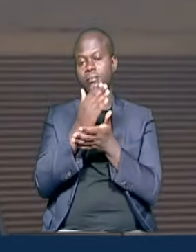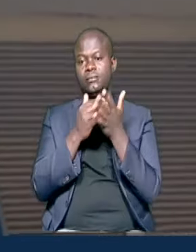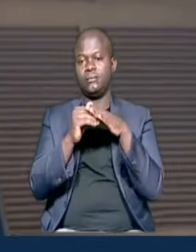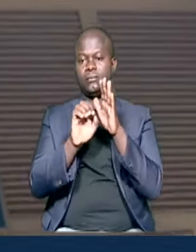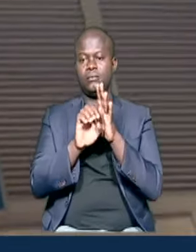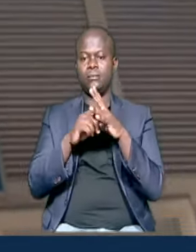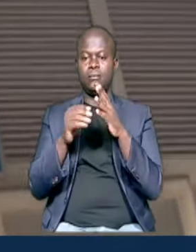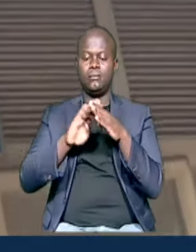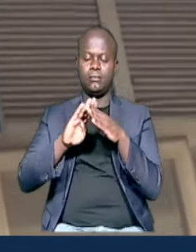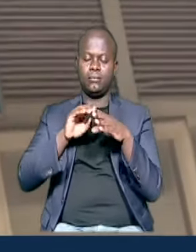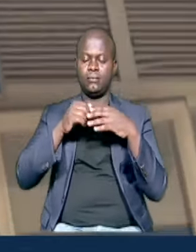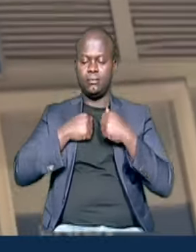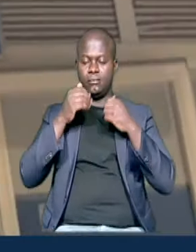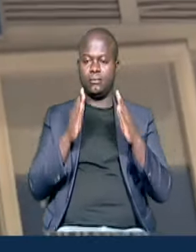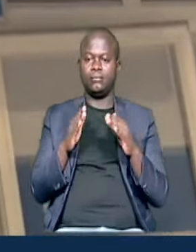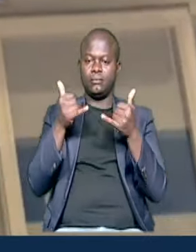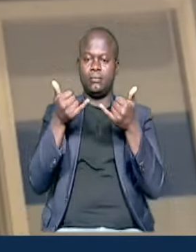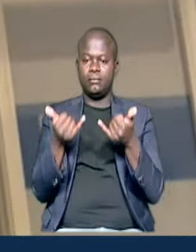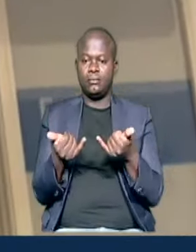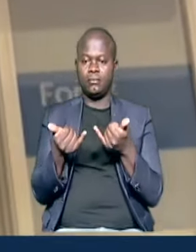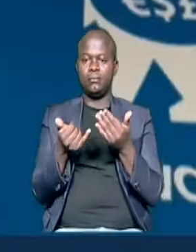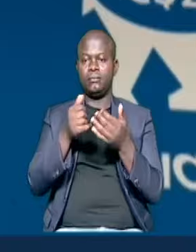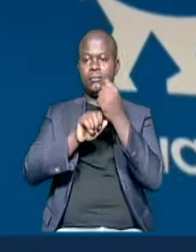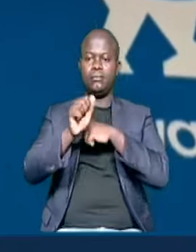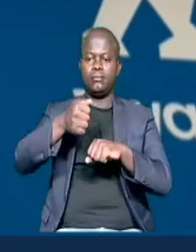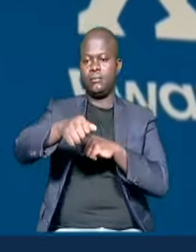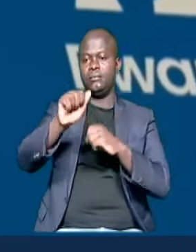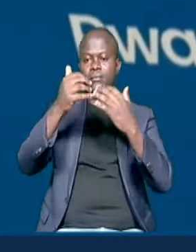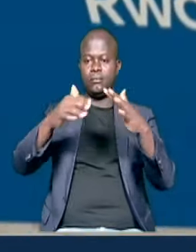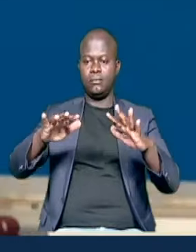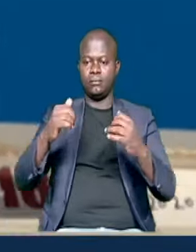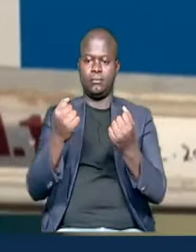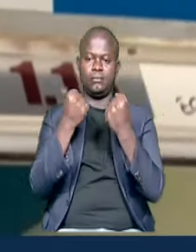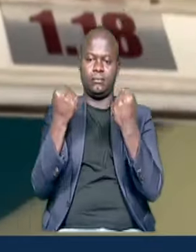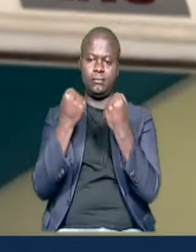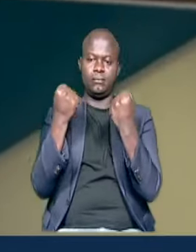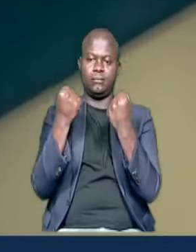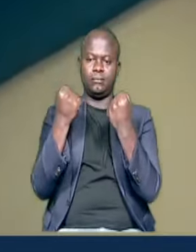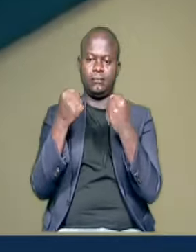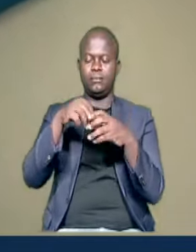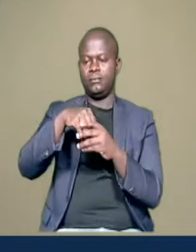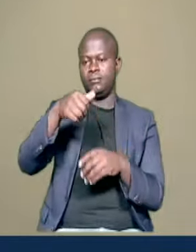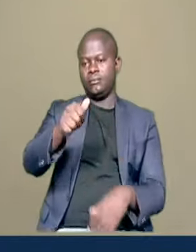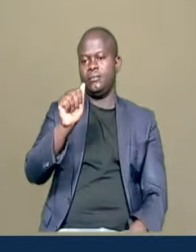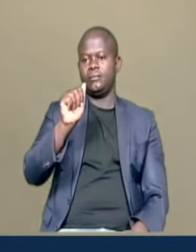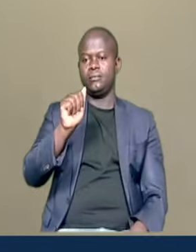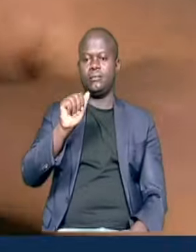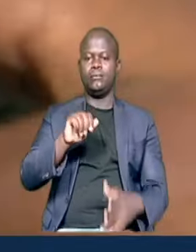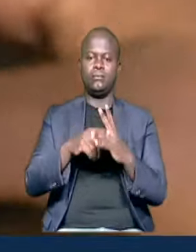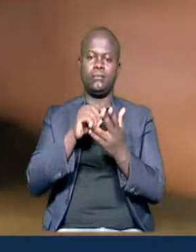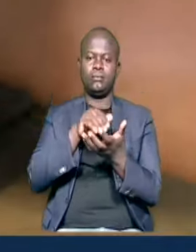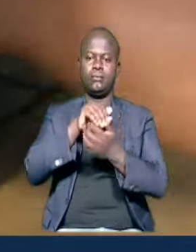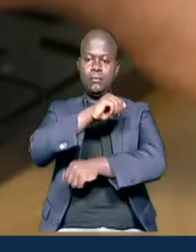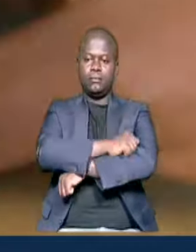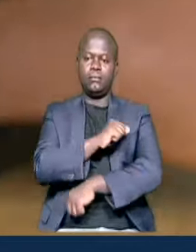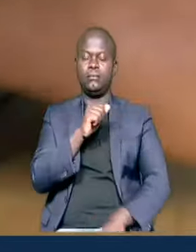batangiza ishoramari mu Rwanda, aho kuri ubu ibikorwa byabo byamaze gushinga imizi. Muri bo hari nk'uwatangije ikigo cy'ishuri cya